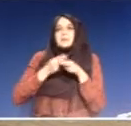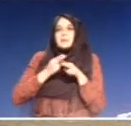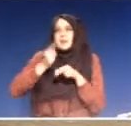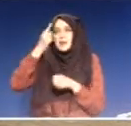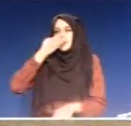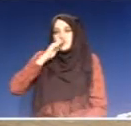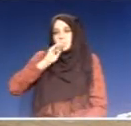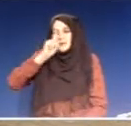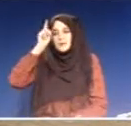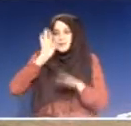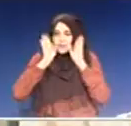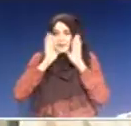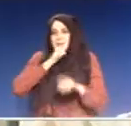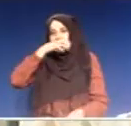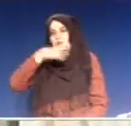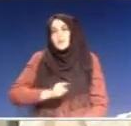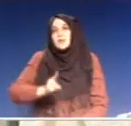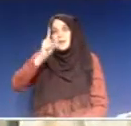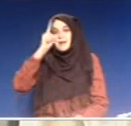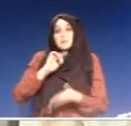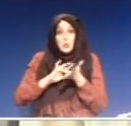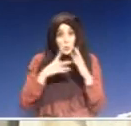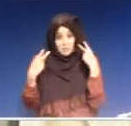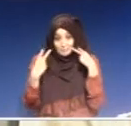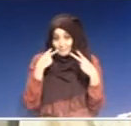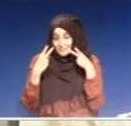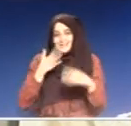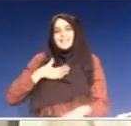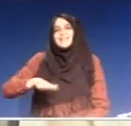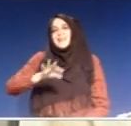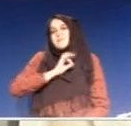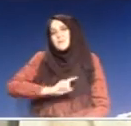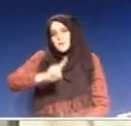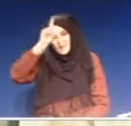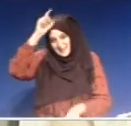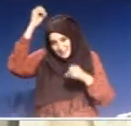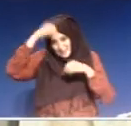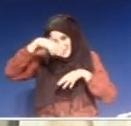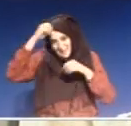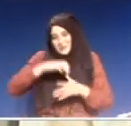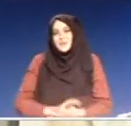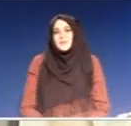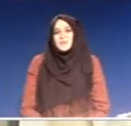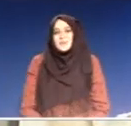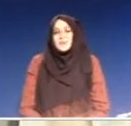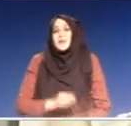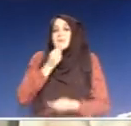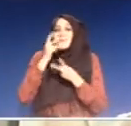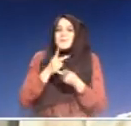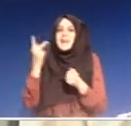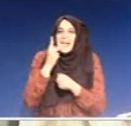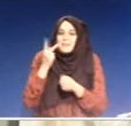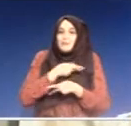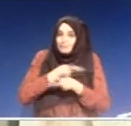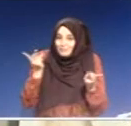والصلاة والسلام على رسول الله. معاشر المشاهدين الكرام، السلام عليكم ورحمة الله وبركاته. مرحبا يسوان لا